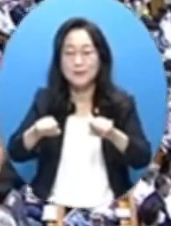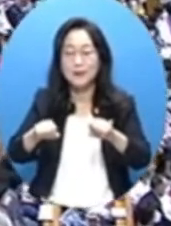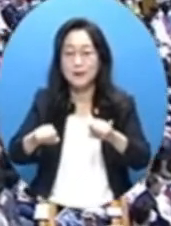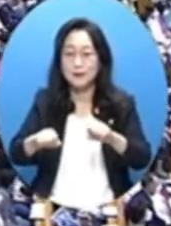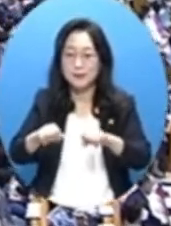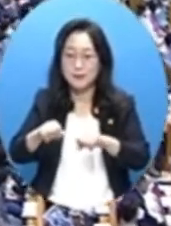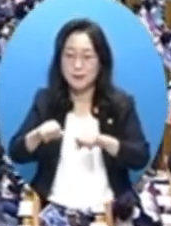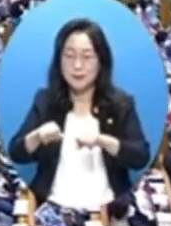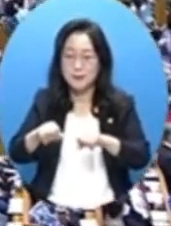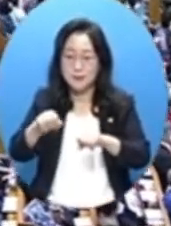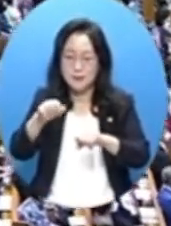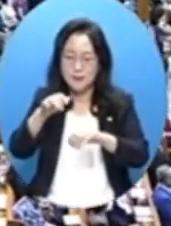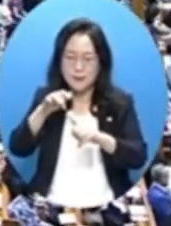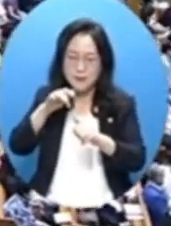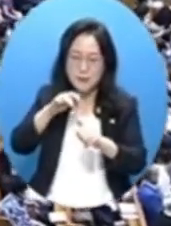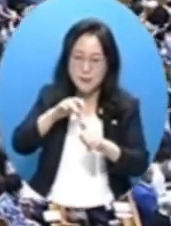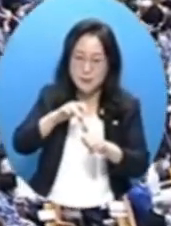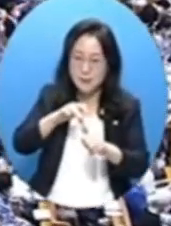마귀들린 자들을 다